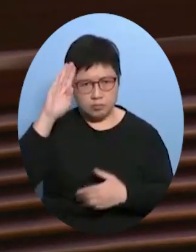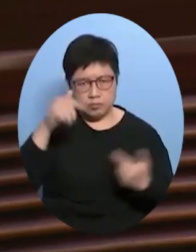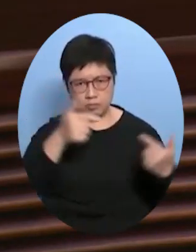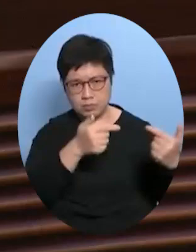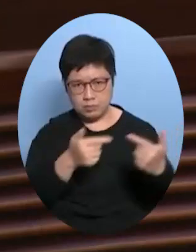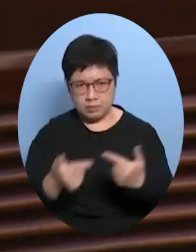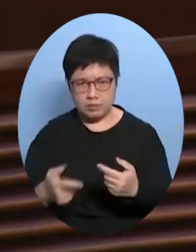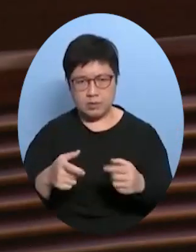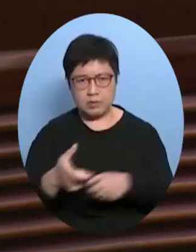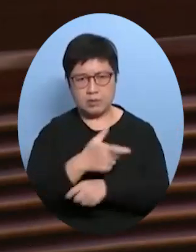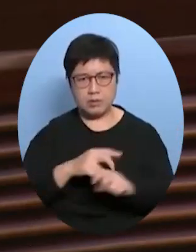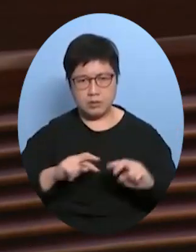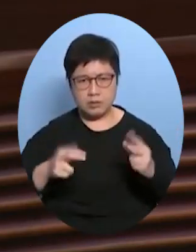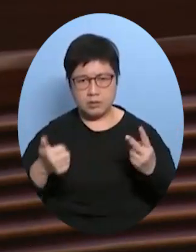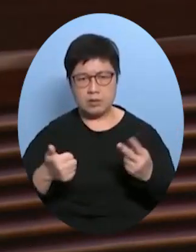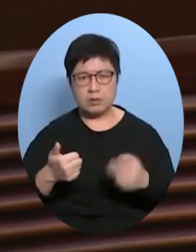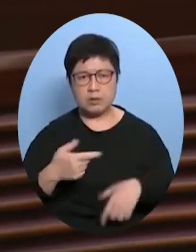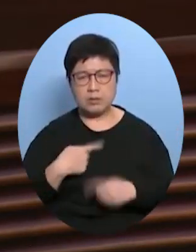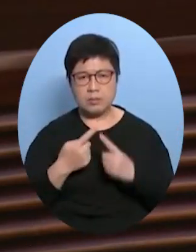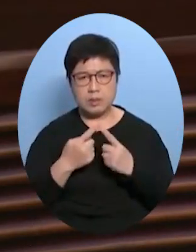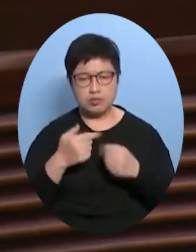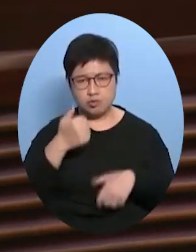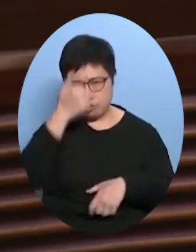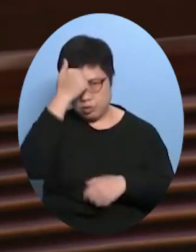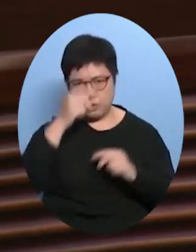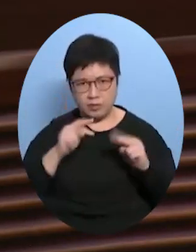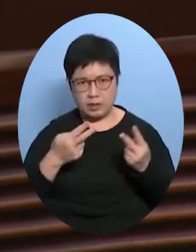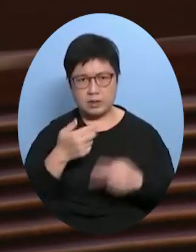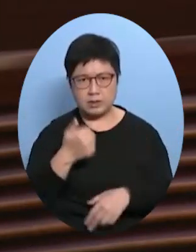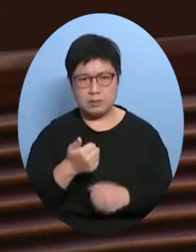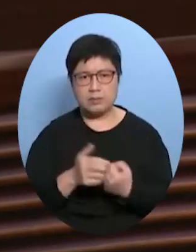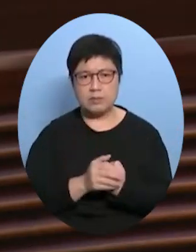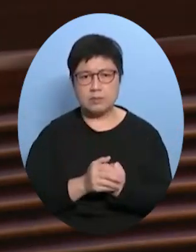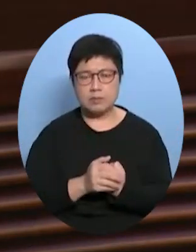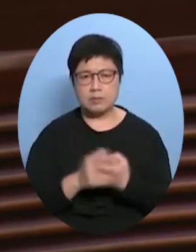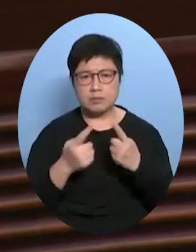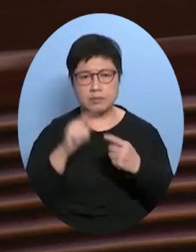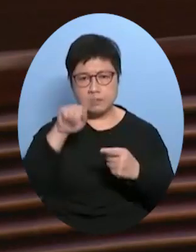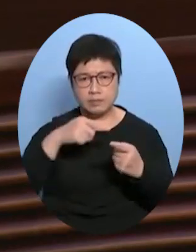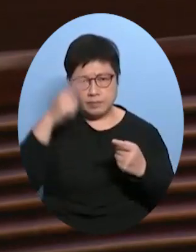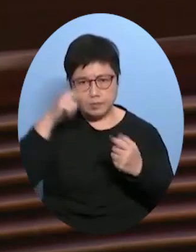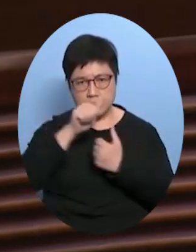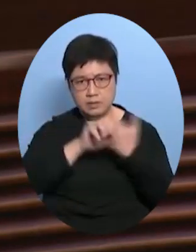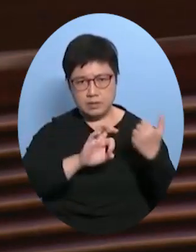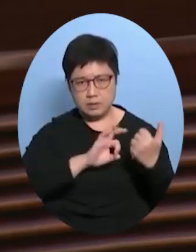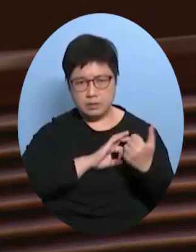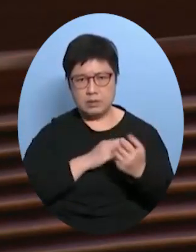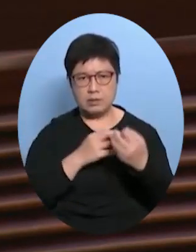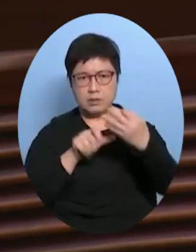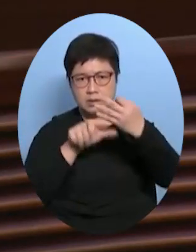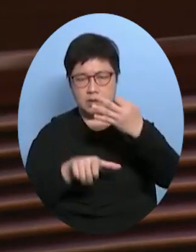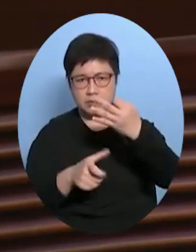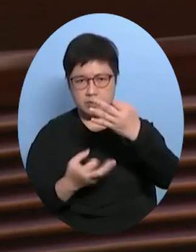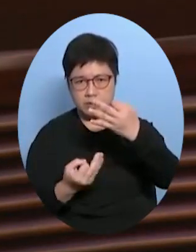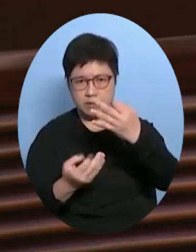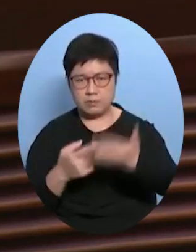榮穩定和健康的民主發展。全國人大常委會在3月30日通過經